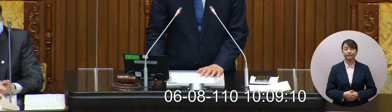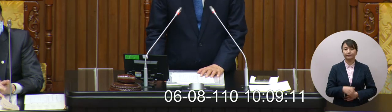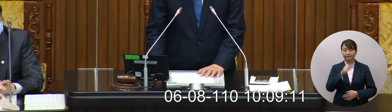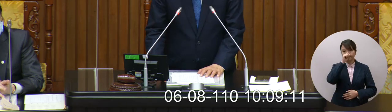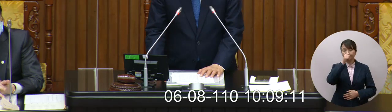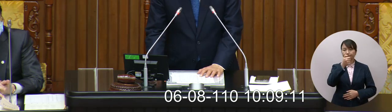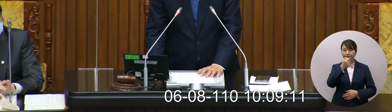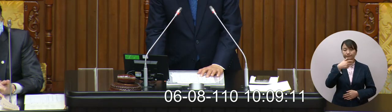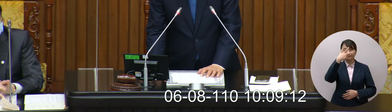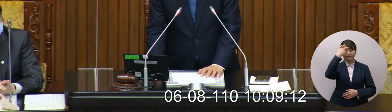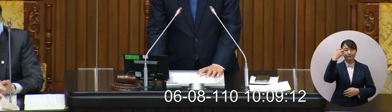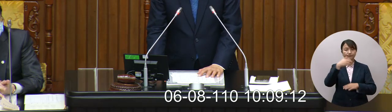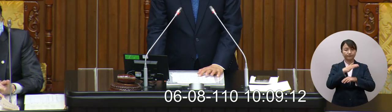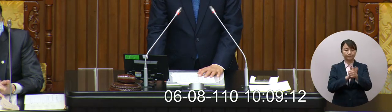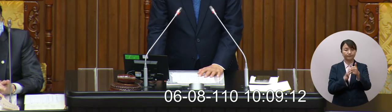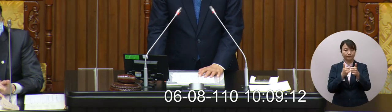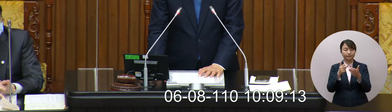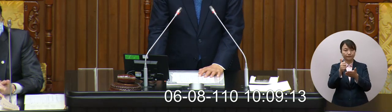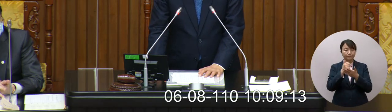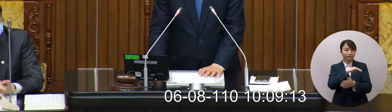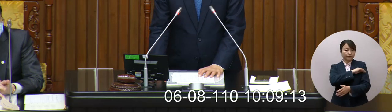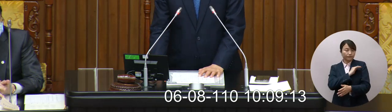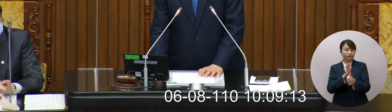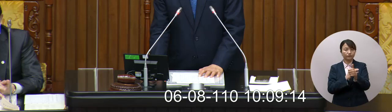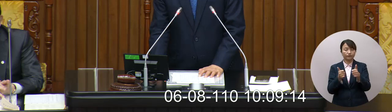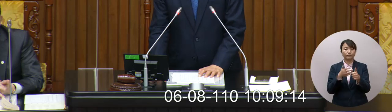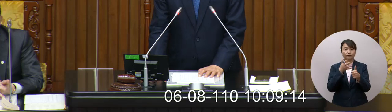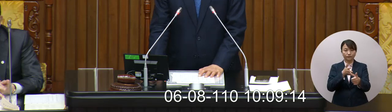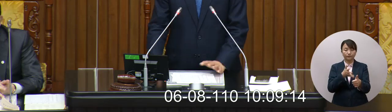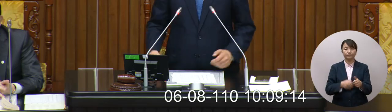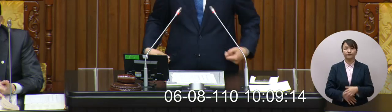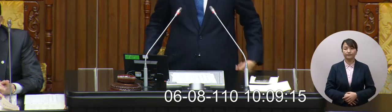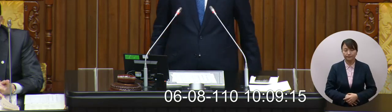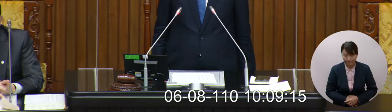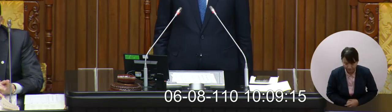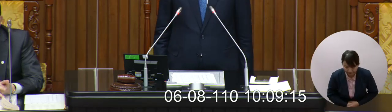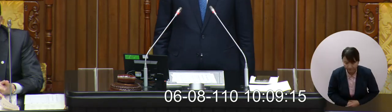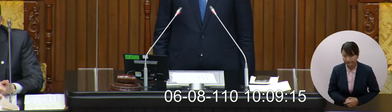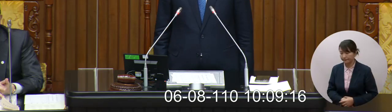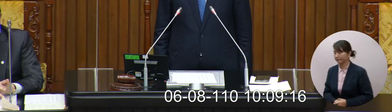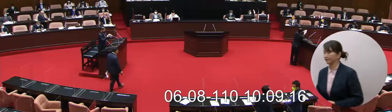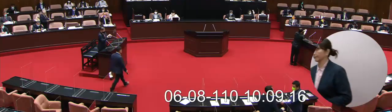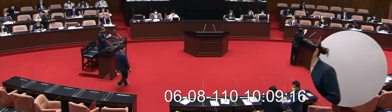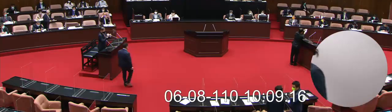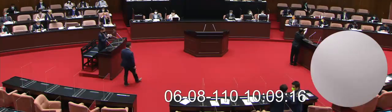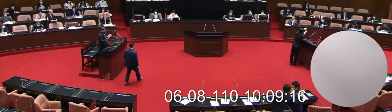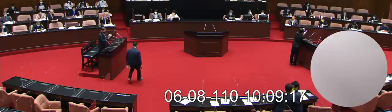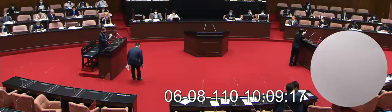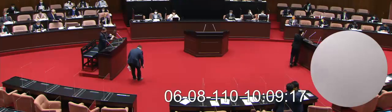好，谢谢庄委员。继续请邱委员选字质询。